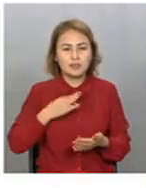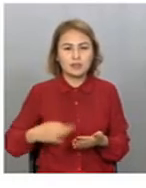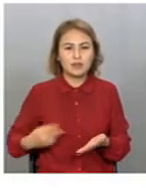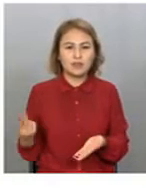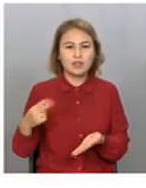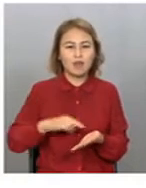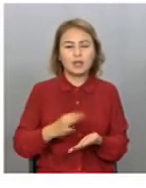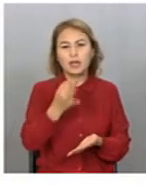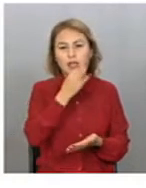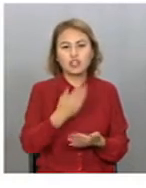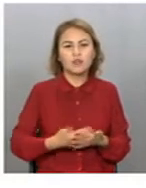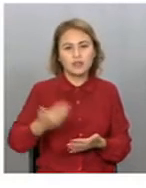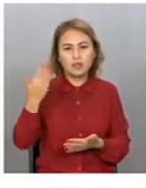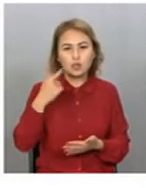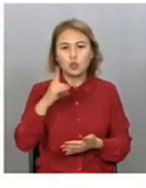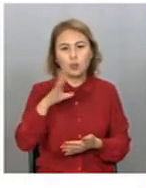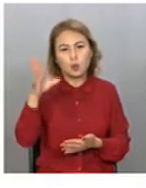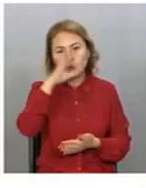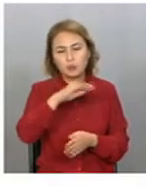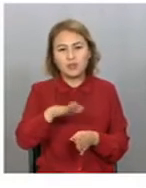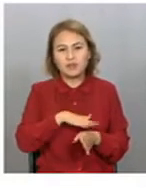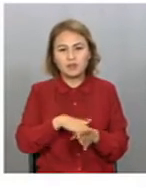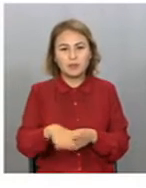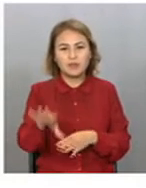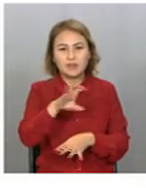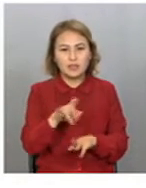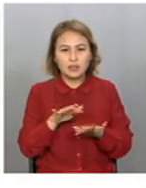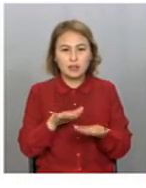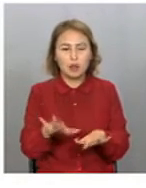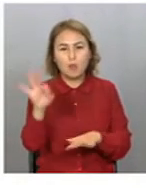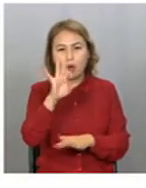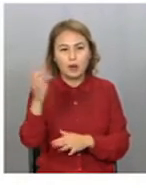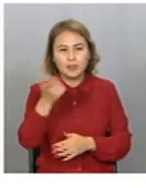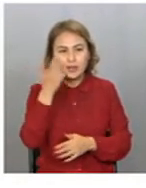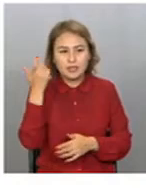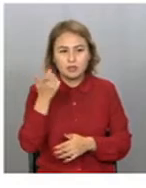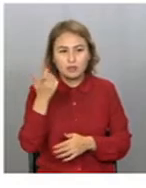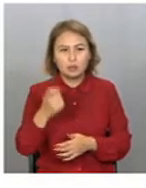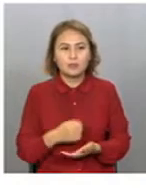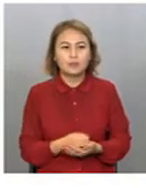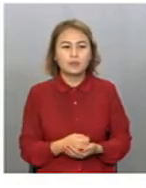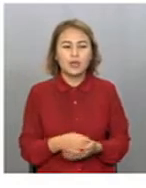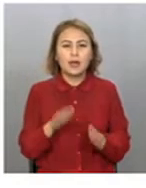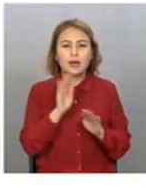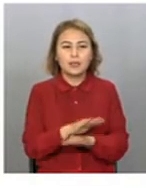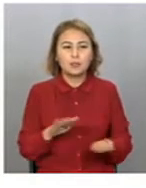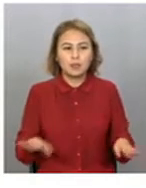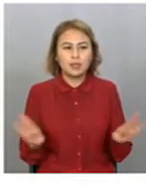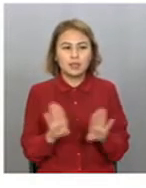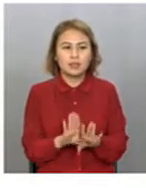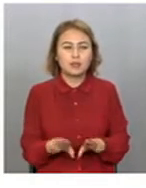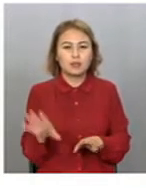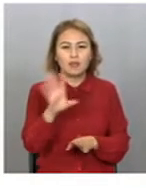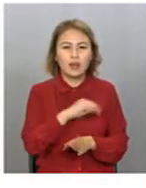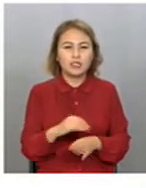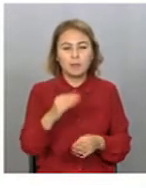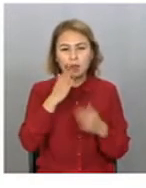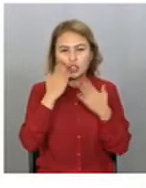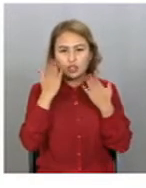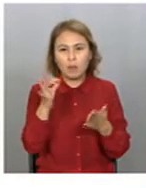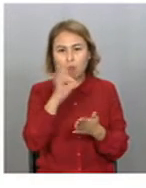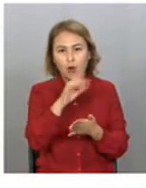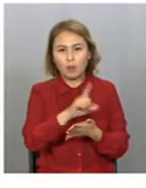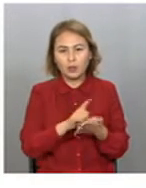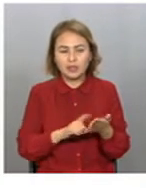раньше всех, чтобы успеть выполнить все дела по хозяйству. Ребята, давайте прочитаем мысли по